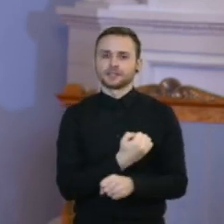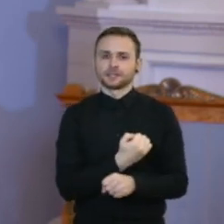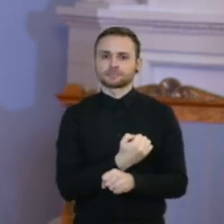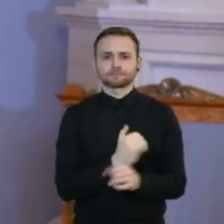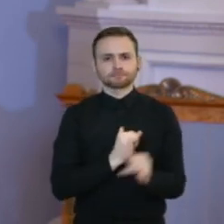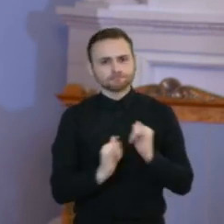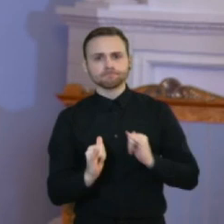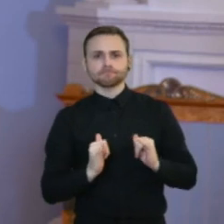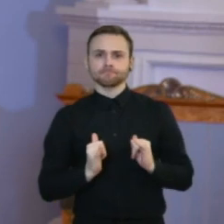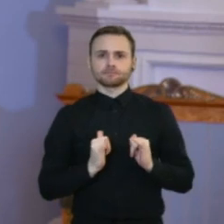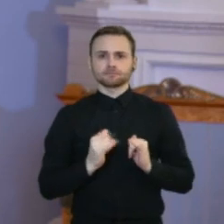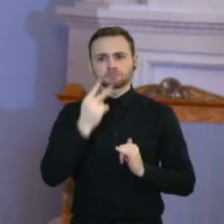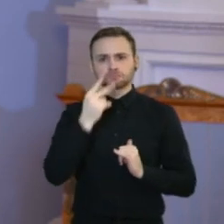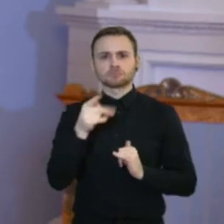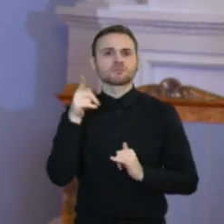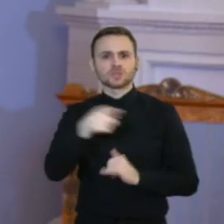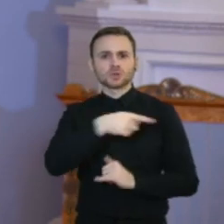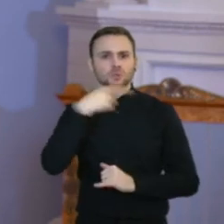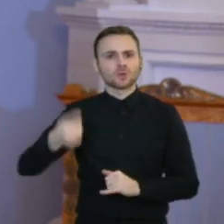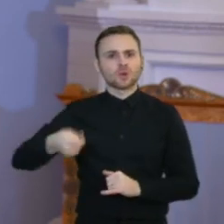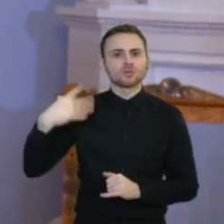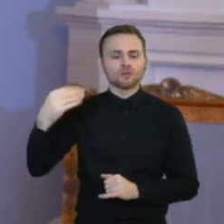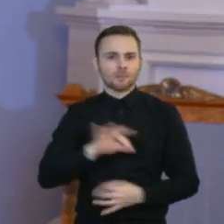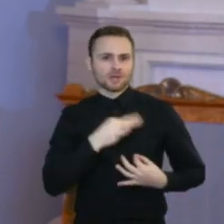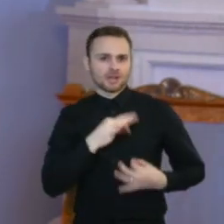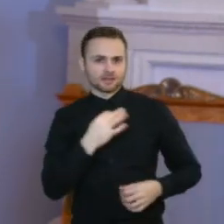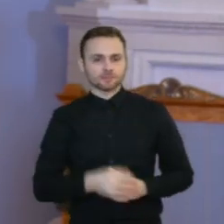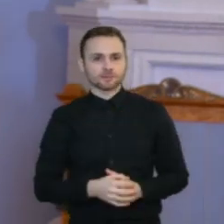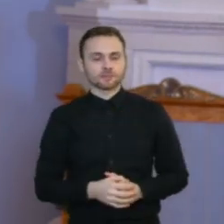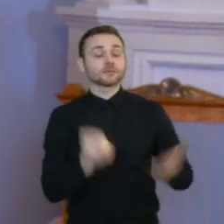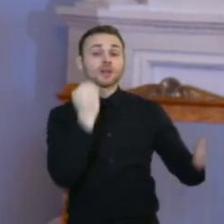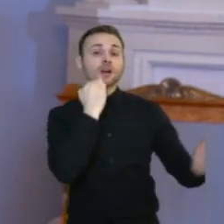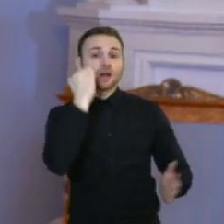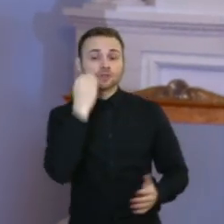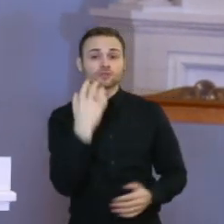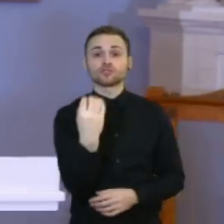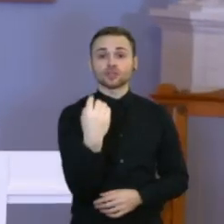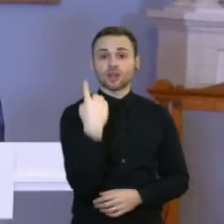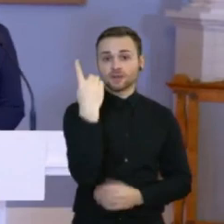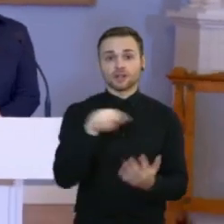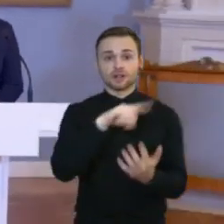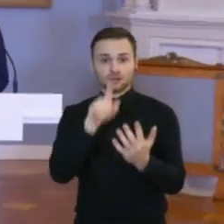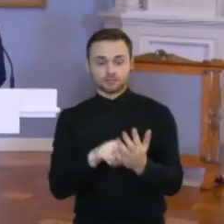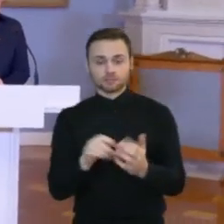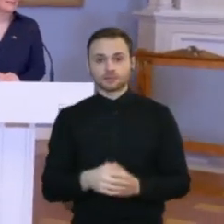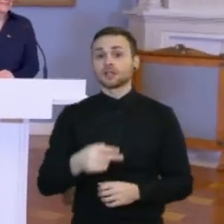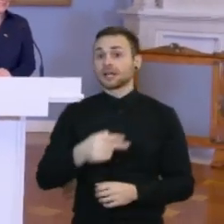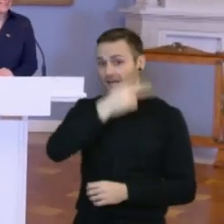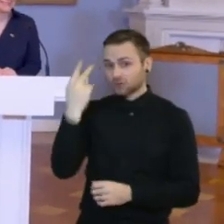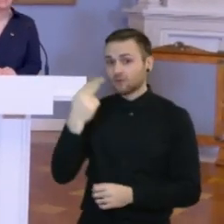reaguoti į tai tiesiog kaip į eilinį pono Putino gąsdinimą. Dėkui. Dar vienas klausimas, prašom. Lietuva yra NATO